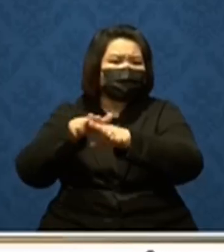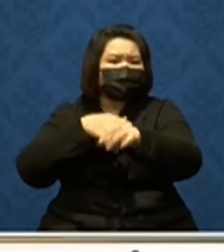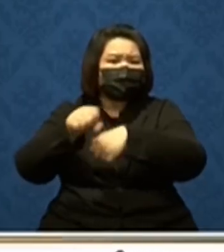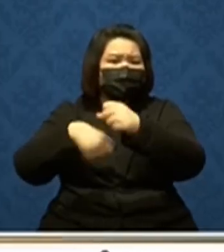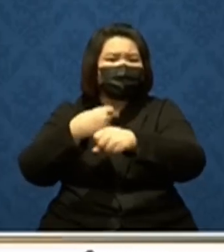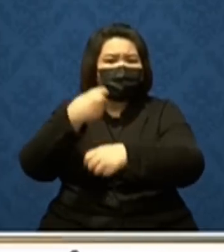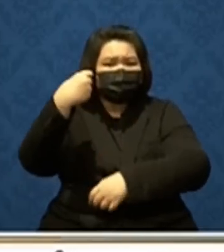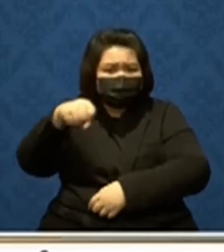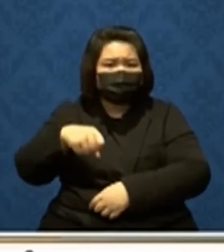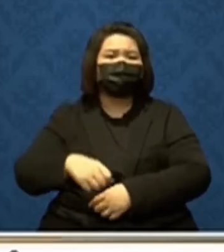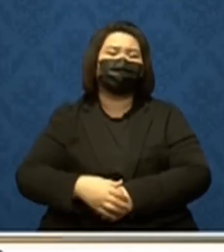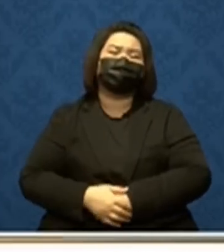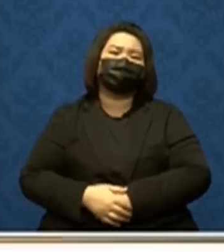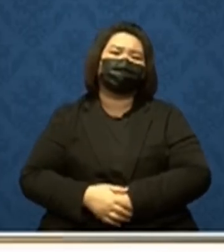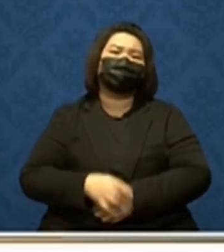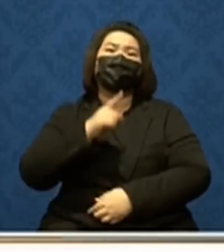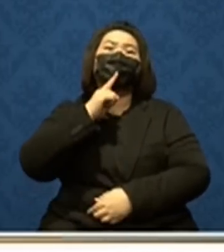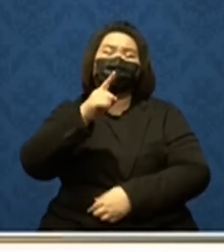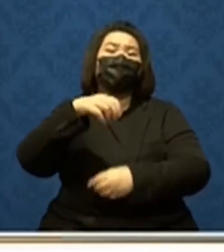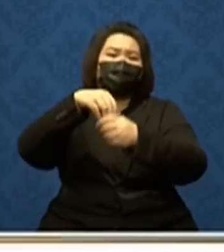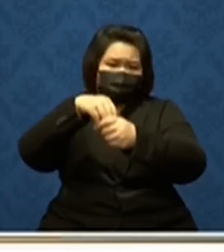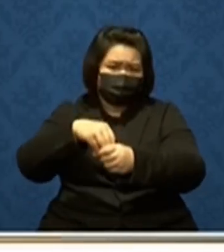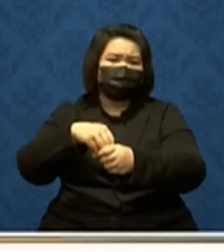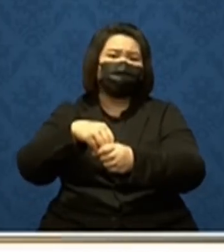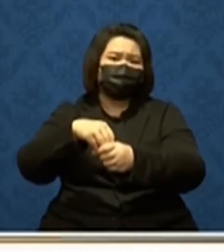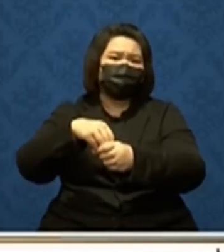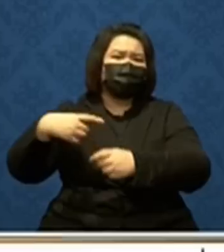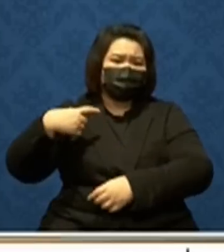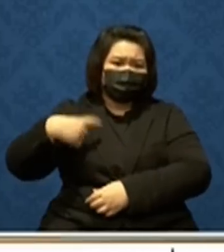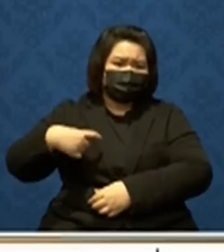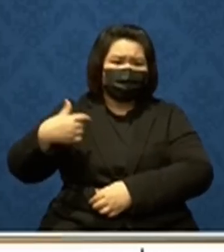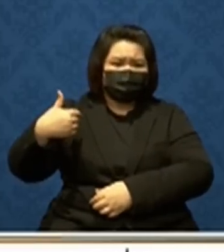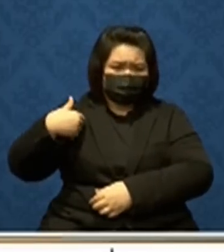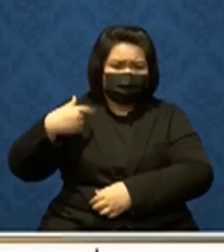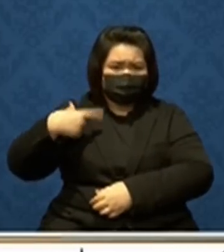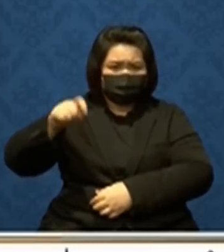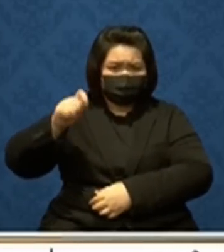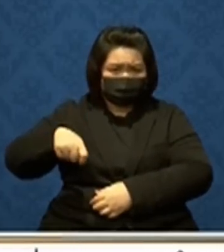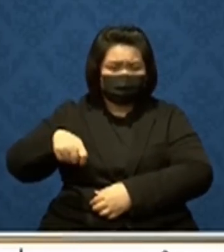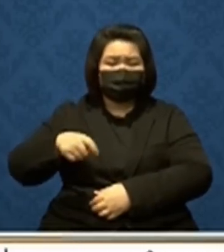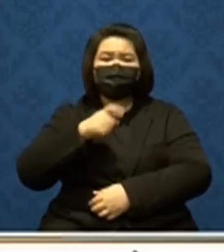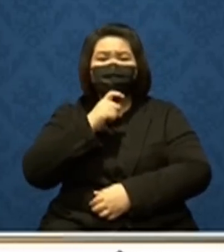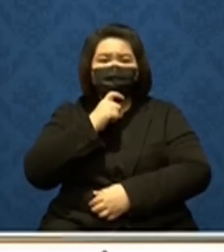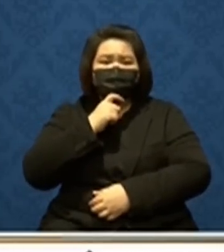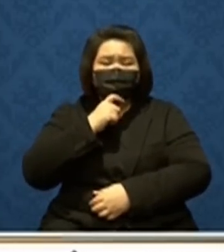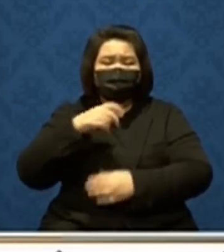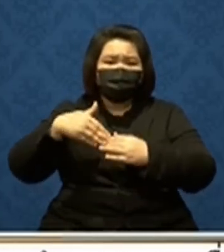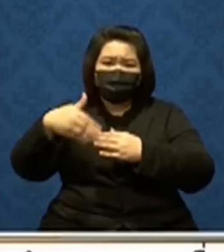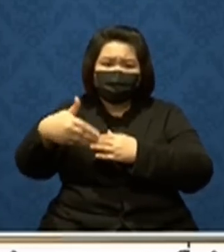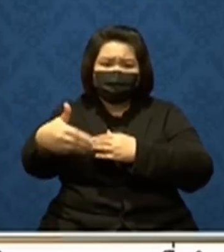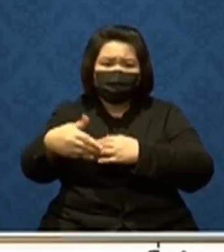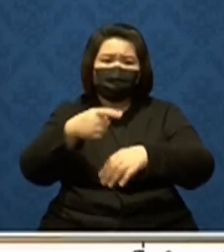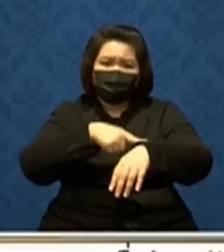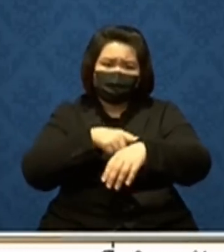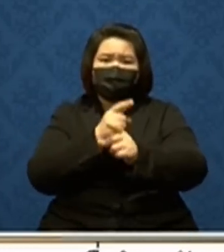แล้วครับคดียังอยู่ในศาลคืบหน้าไปเป็นลำดับแต่ก็ยังต้องใช้เวลา